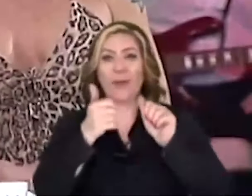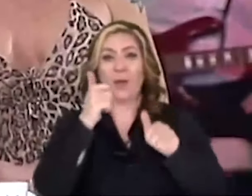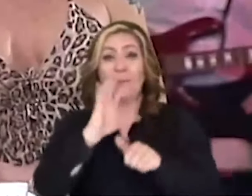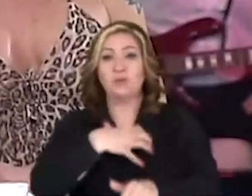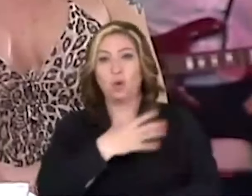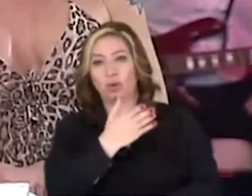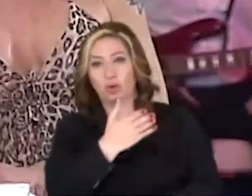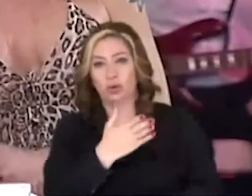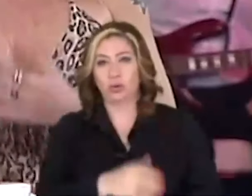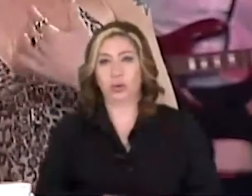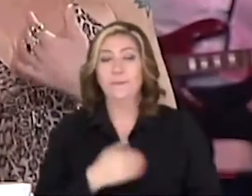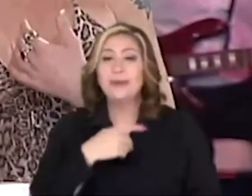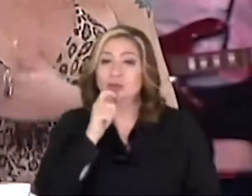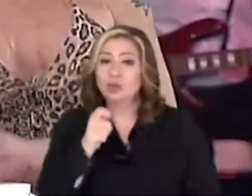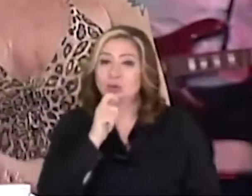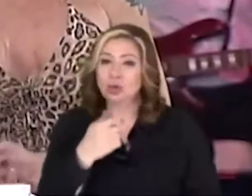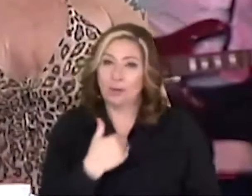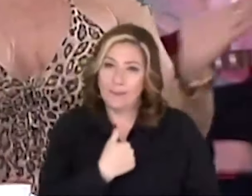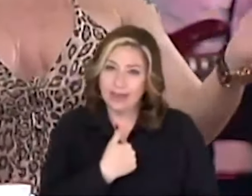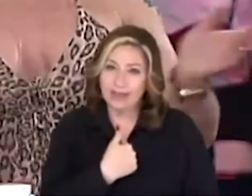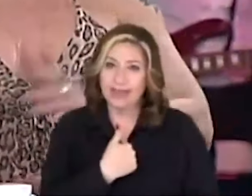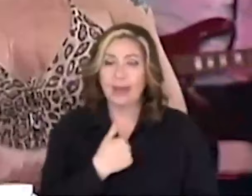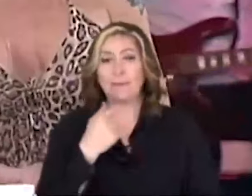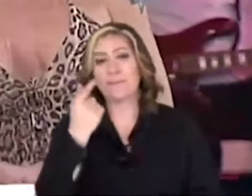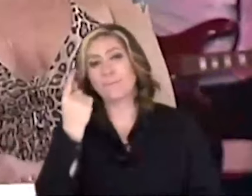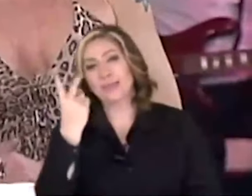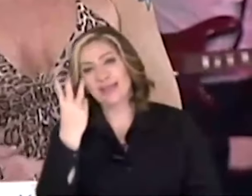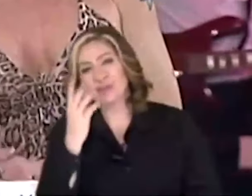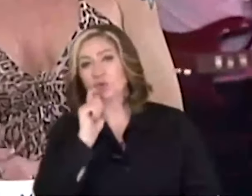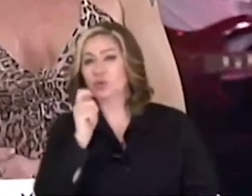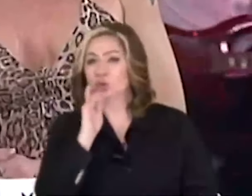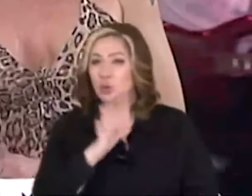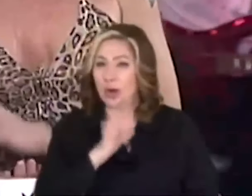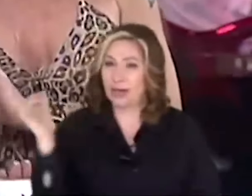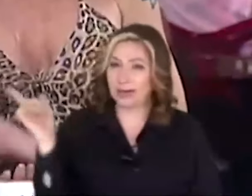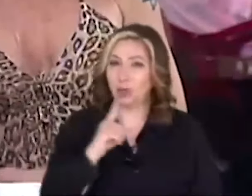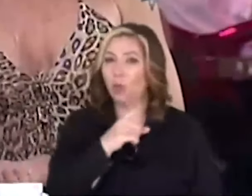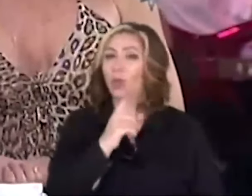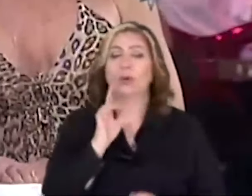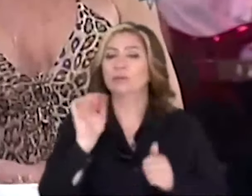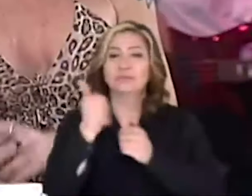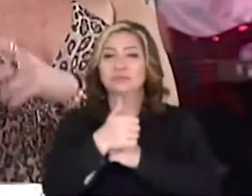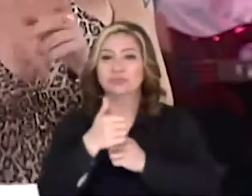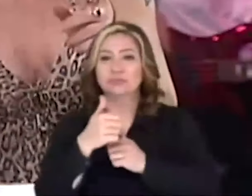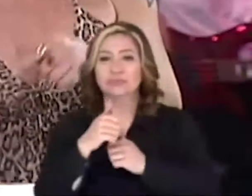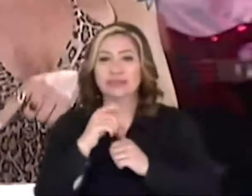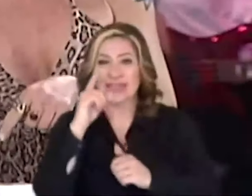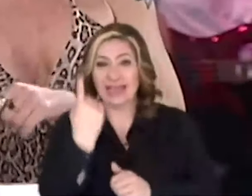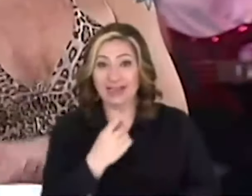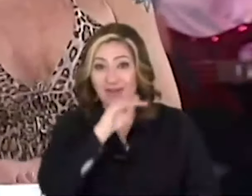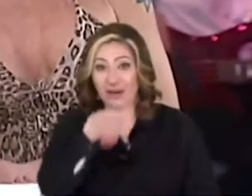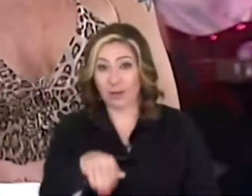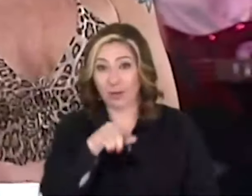benim patronum o. Sunuculukların bir kısmını ben yapıyorum. Başka sunucularımız var. Buğra hiç ekran önüne... Daha ilk